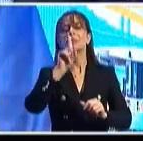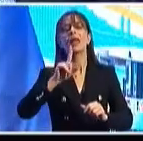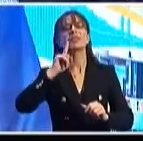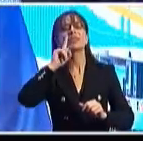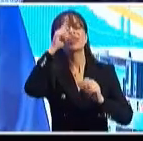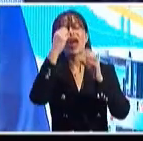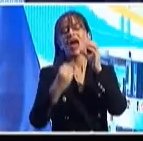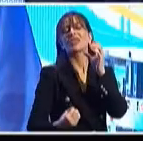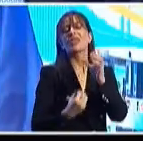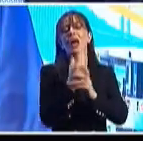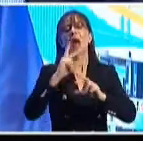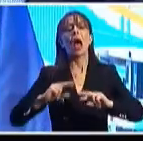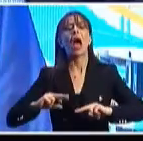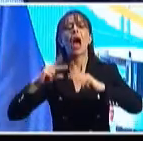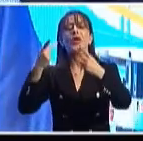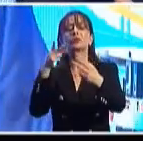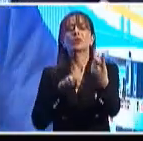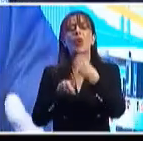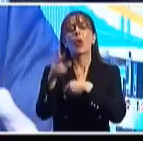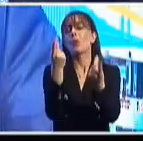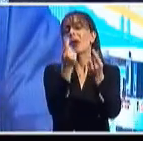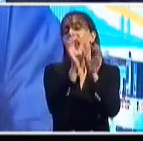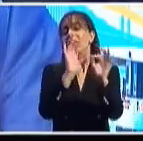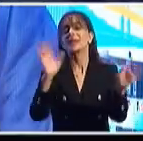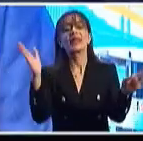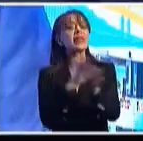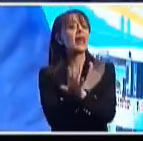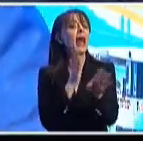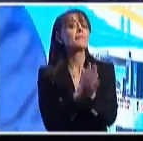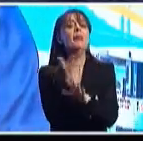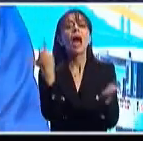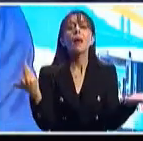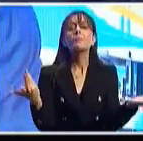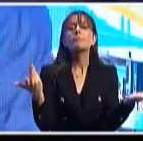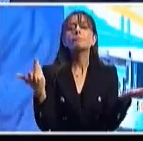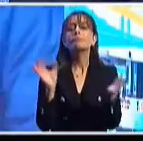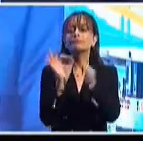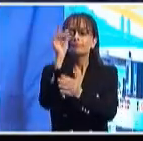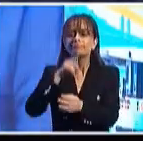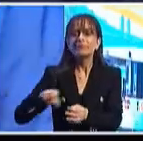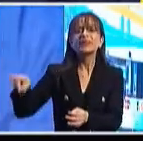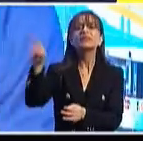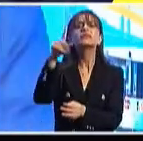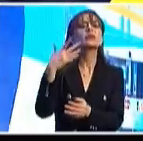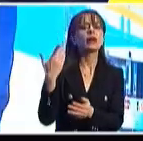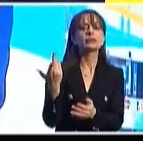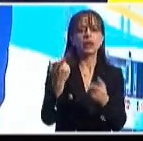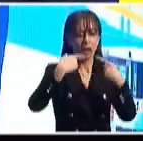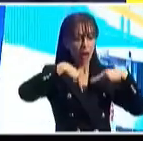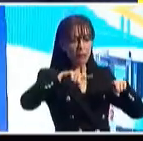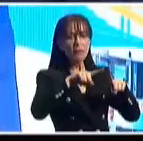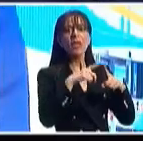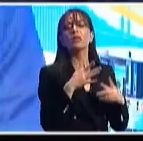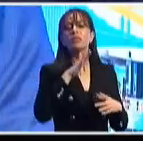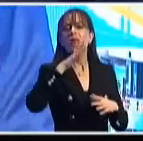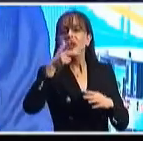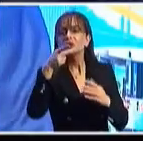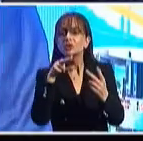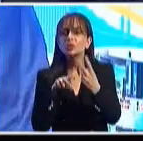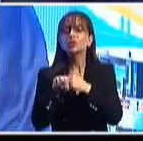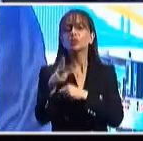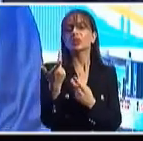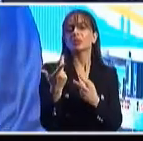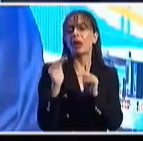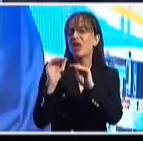yolculuklar ücretsiz olacak. Niye? Çünkü vatandaşımızı biz bu manada hem deniz ulaşımına teşvik